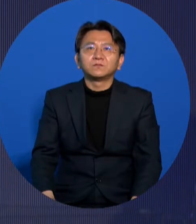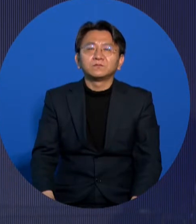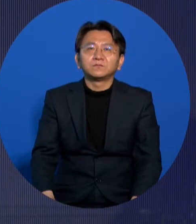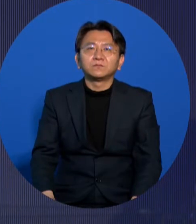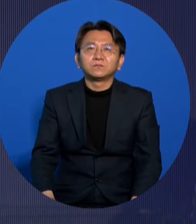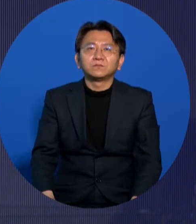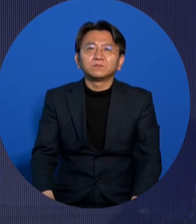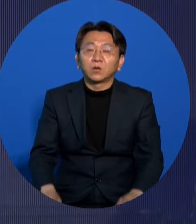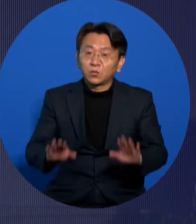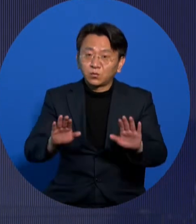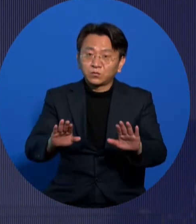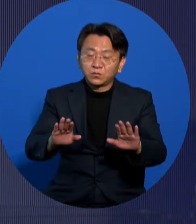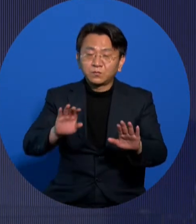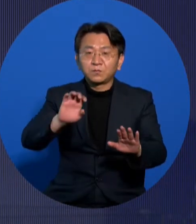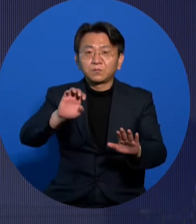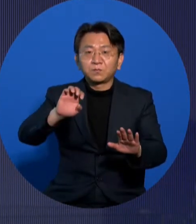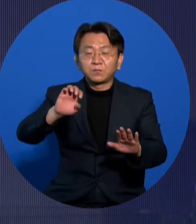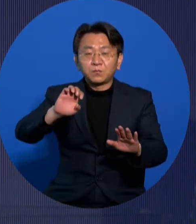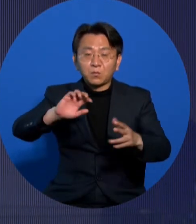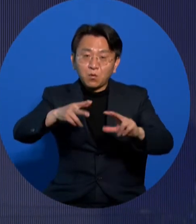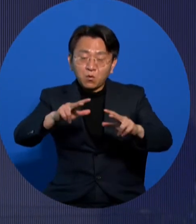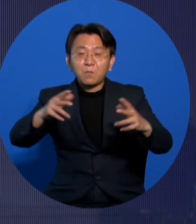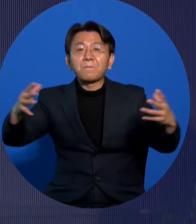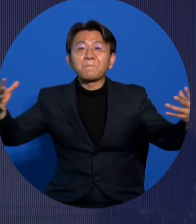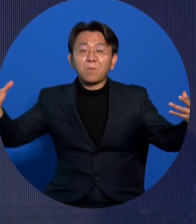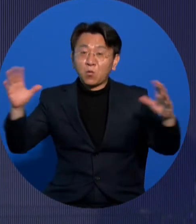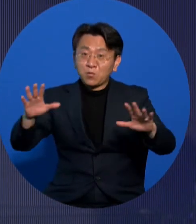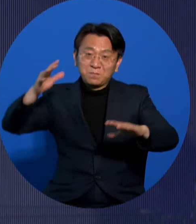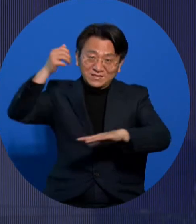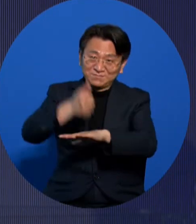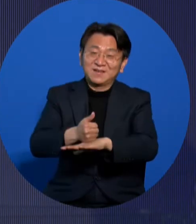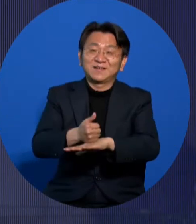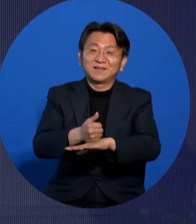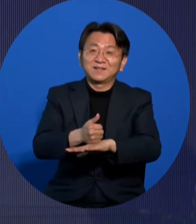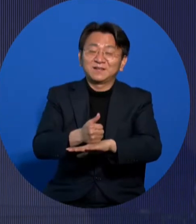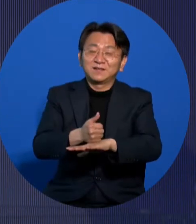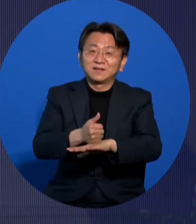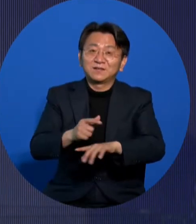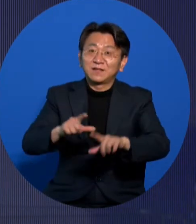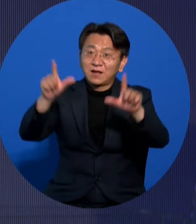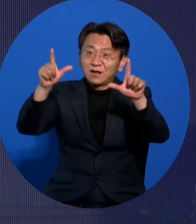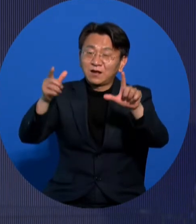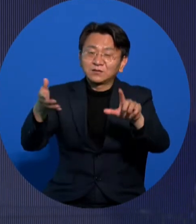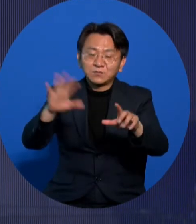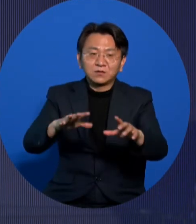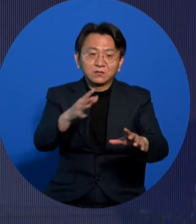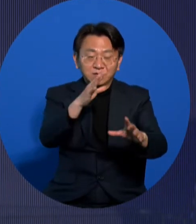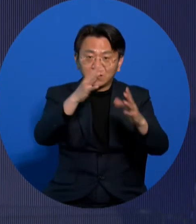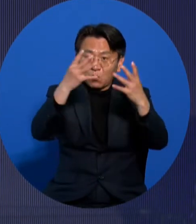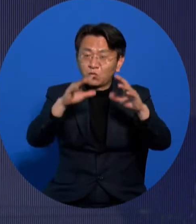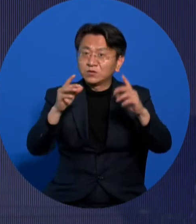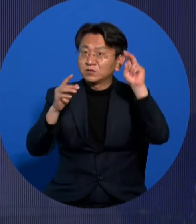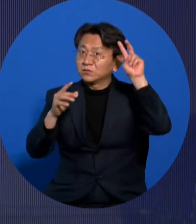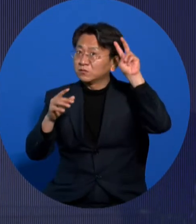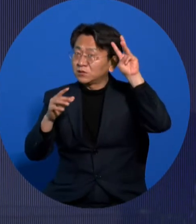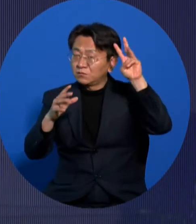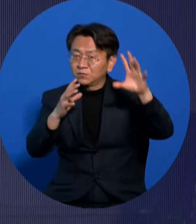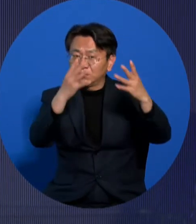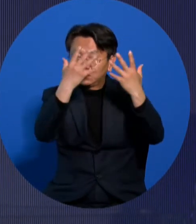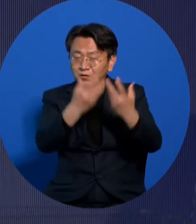평창 포럼이 끝나지만은 오늘 이 평창 포럼 내용을 가지고 각 지역에서는 이제는